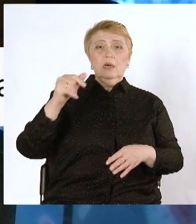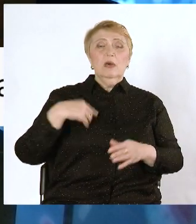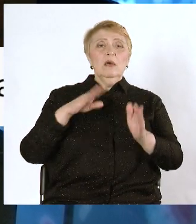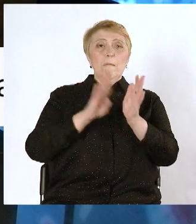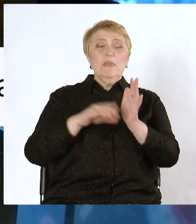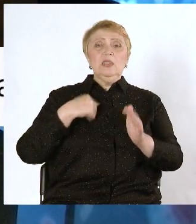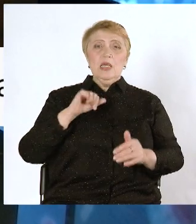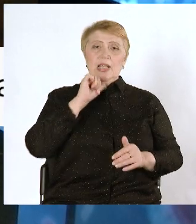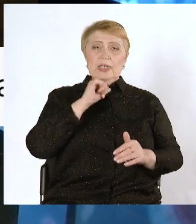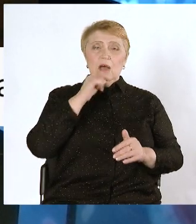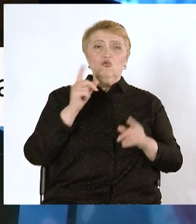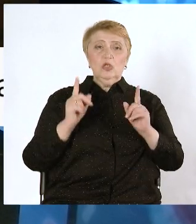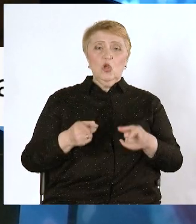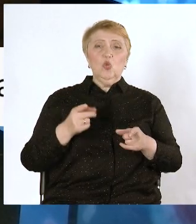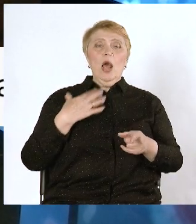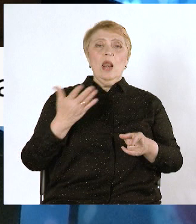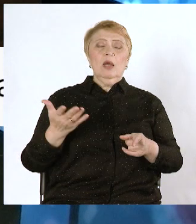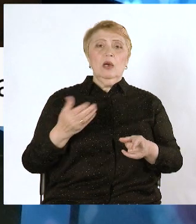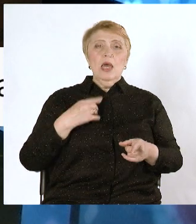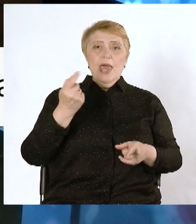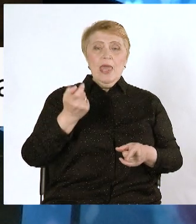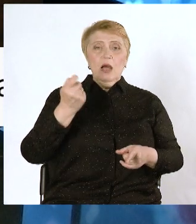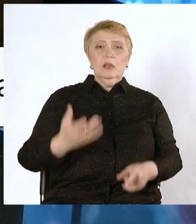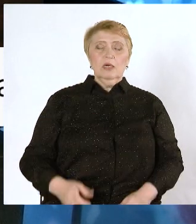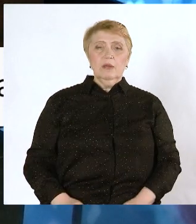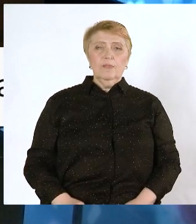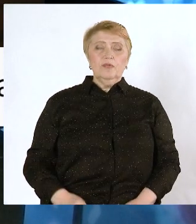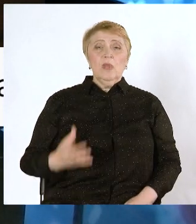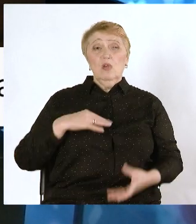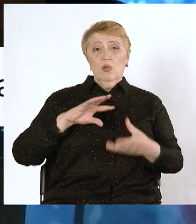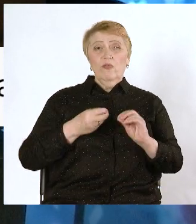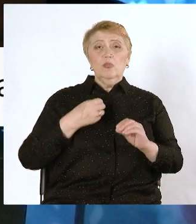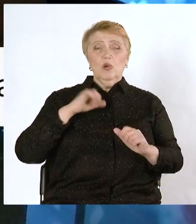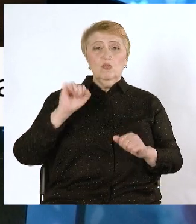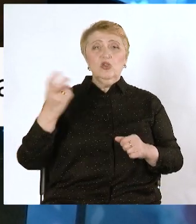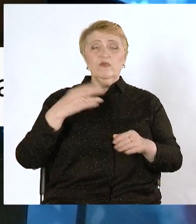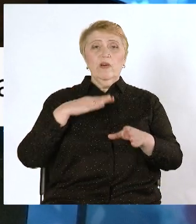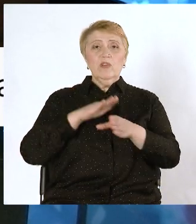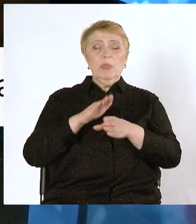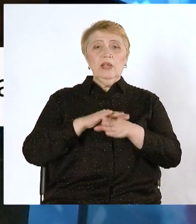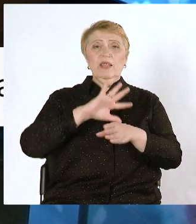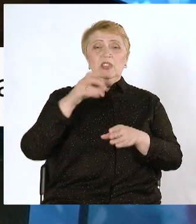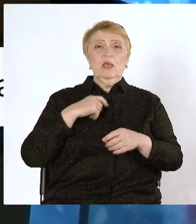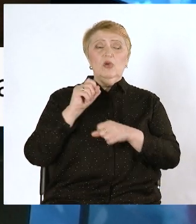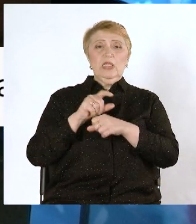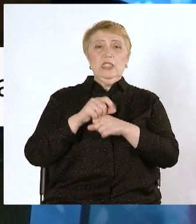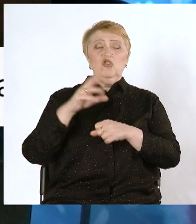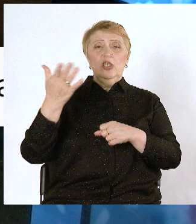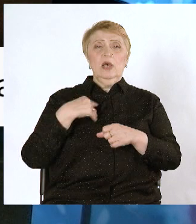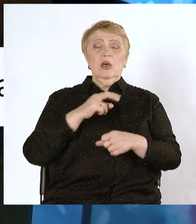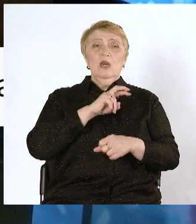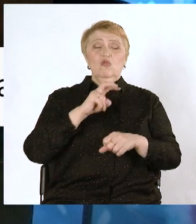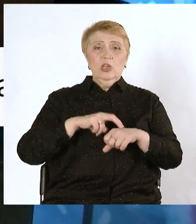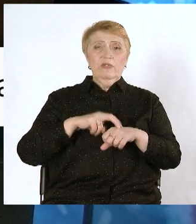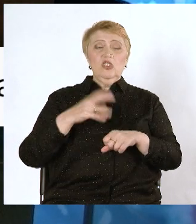безусловно на натуральных натуральных ягодах и в общем-то выполнять все назначения врача когда доктор придет и